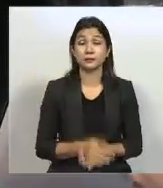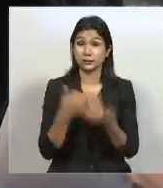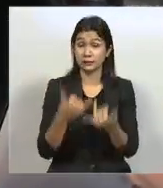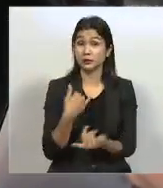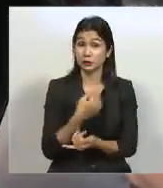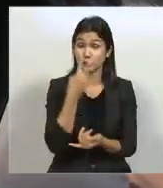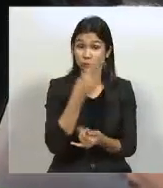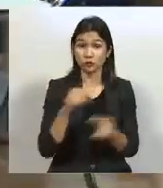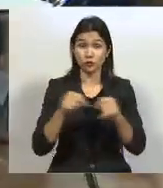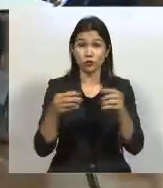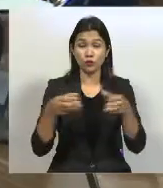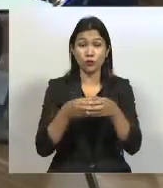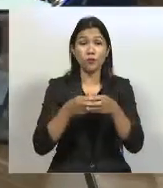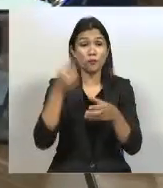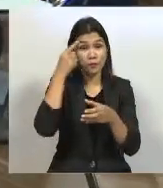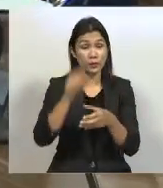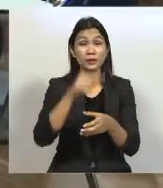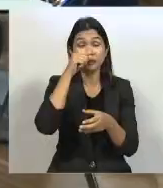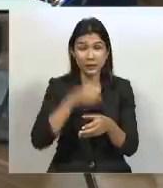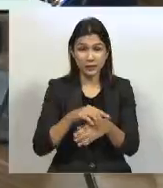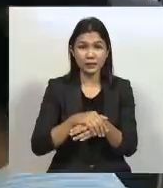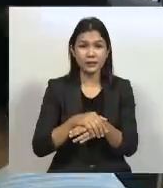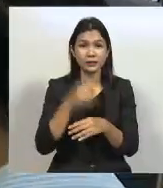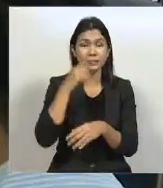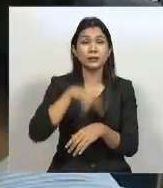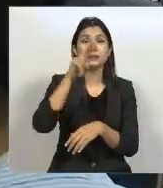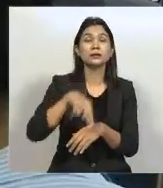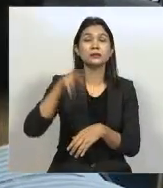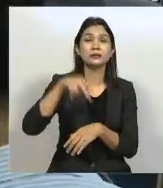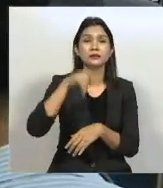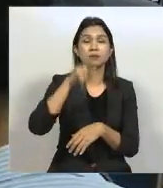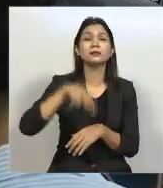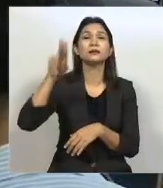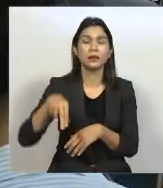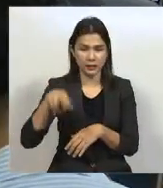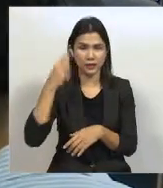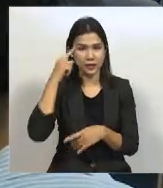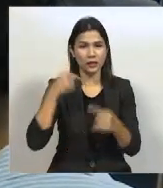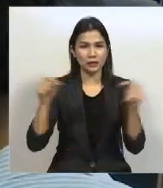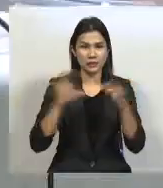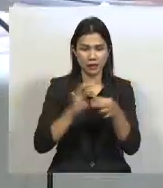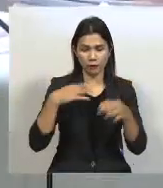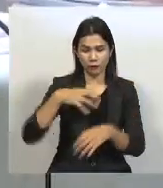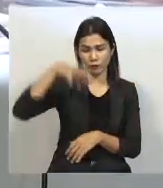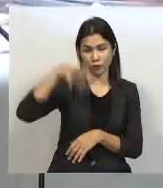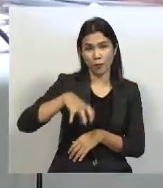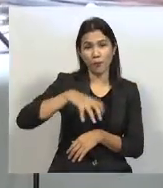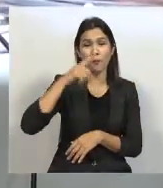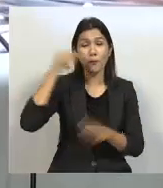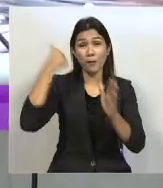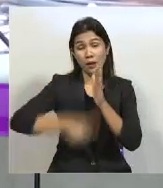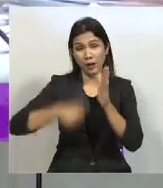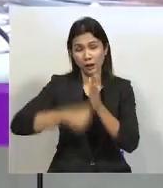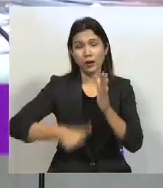ความเคลื่อนไหวของทางด้านพรรคเพื่อไทยนะคะก็มีการเชิญเจ้าหน้าที่จากสำนักงบประมาณกรมสรรพากรแล้วก็หน่วยงานที่เกี่ยวข้องเข้าม